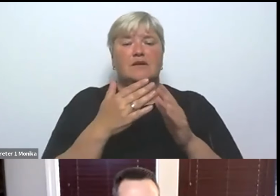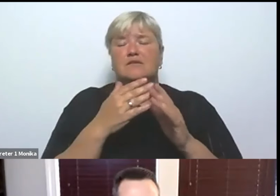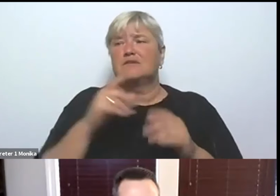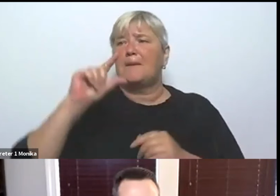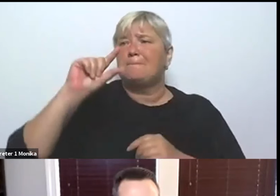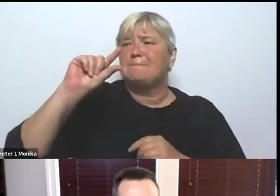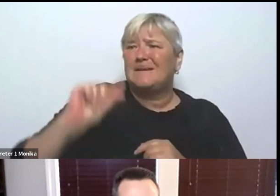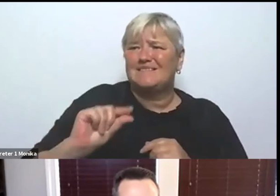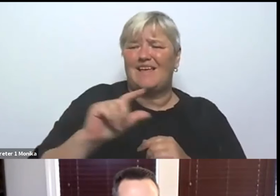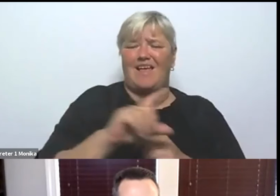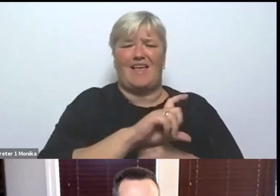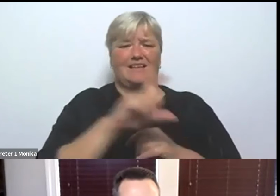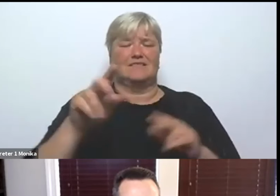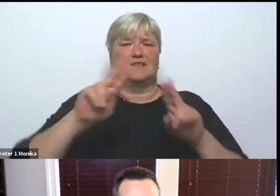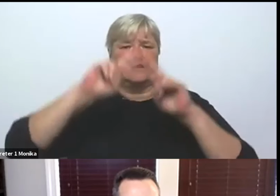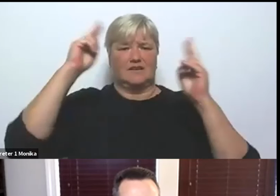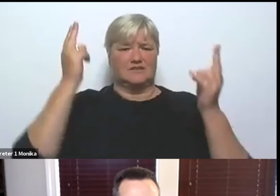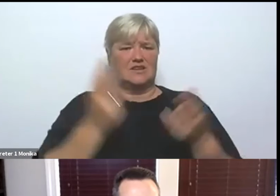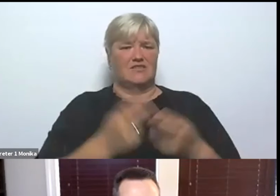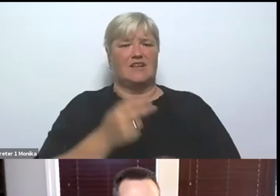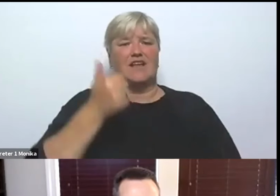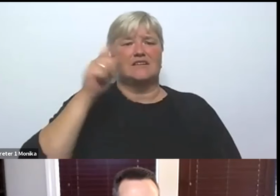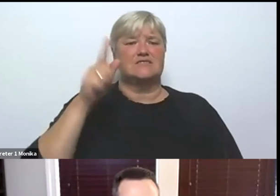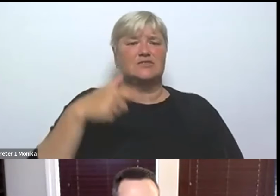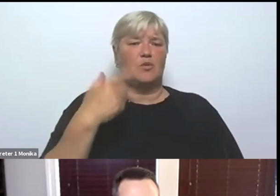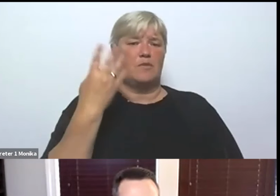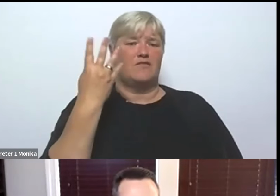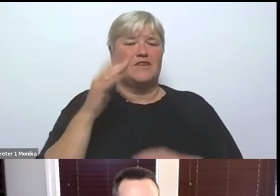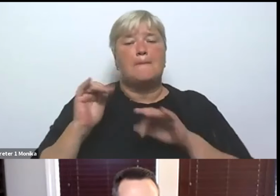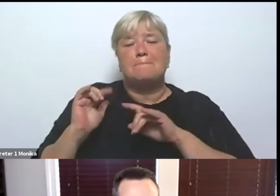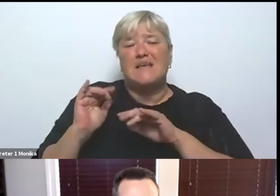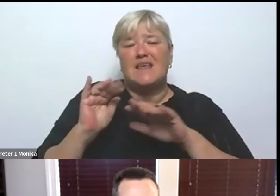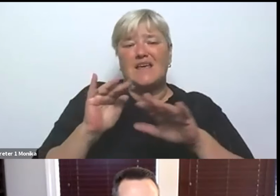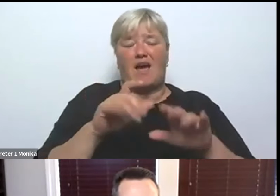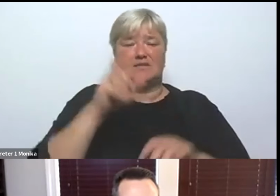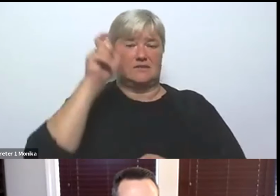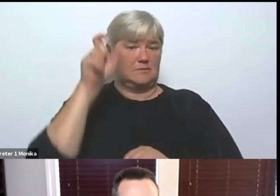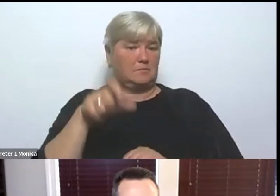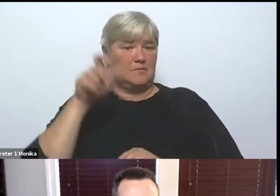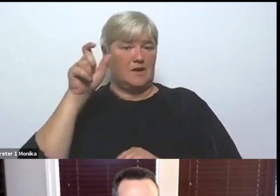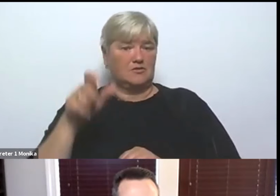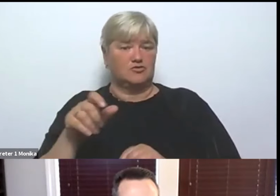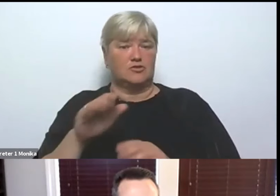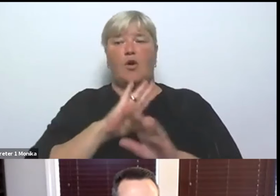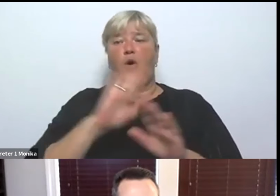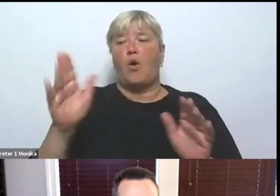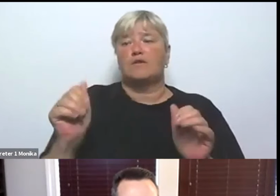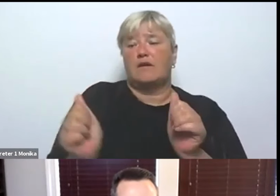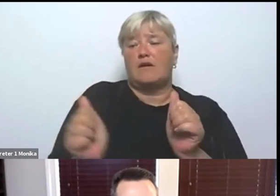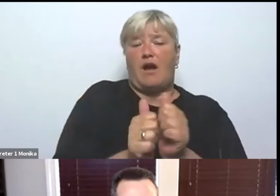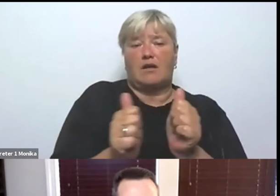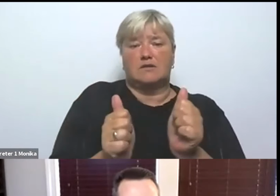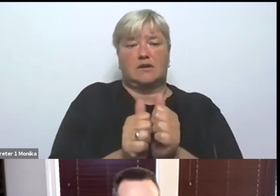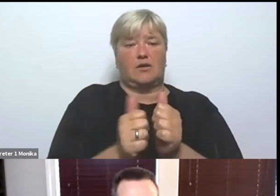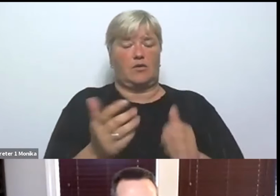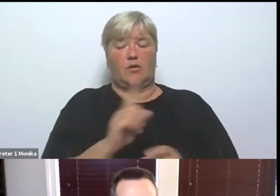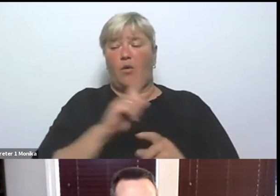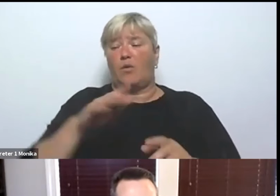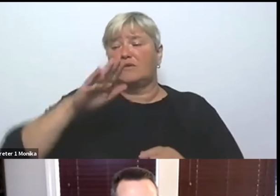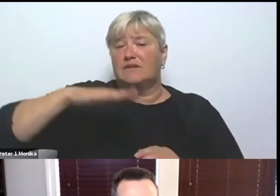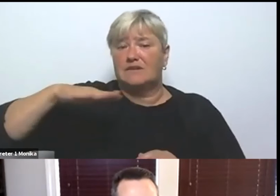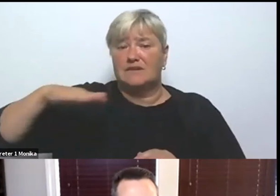die wir haben weltweit, 1,4 Milliarden Menschen insgesamt ohne Angehörige und ohne Kinder